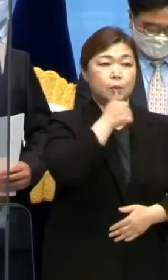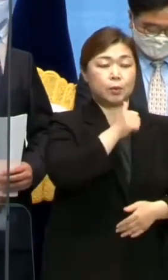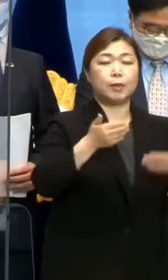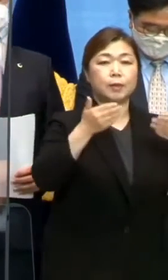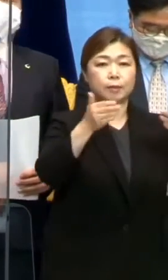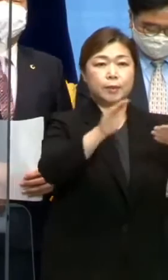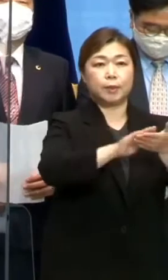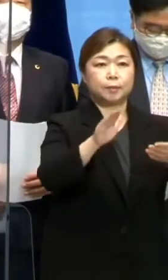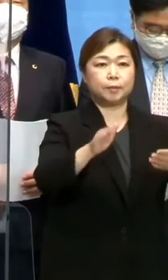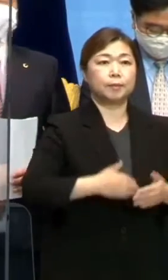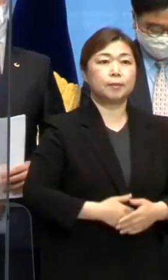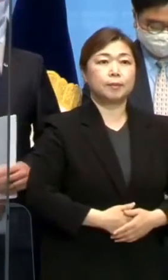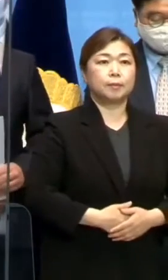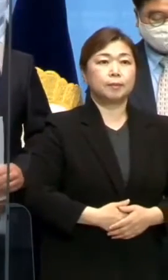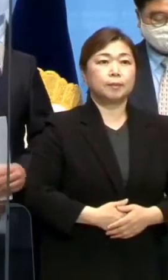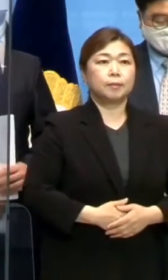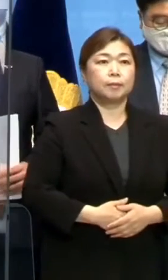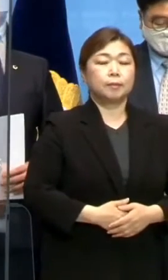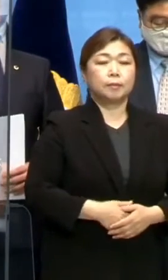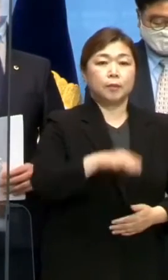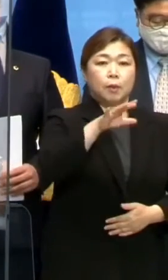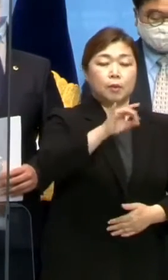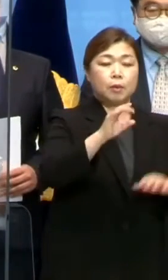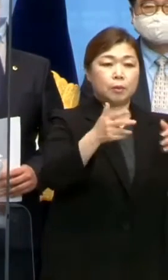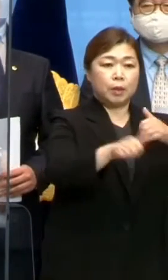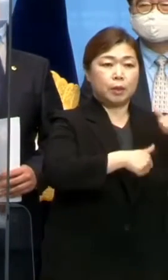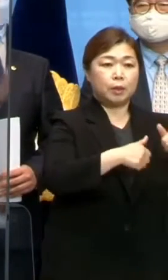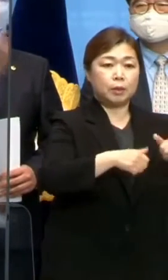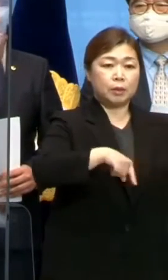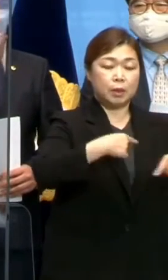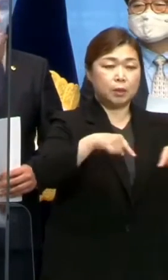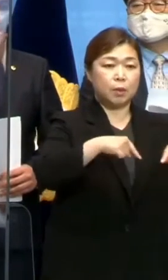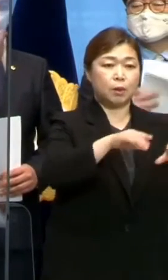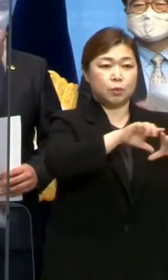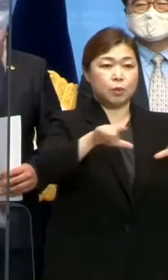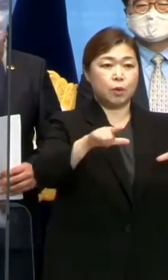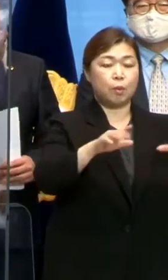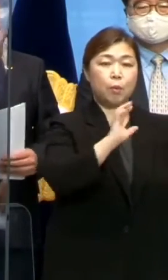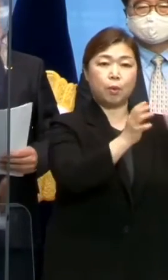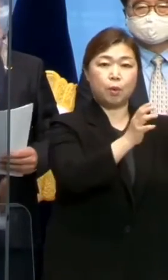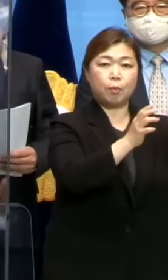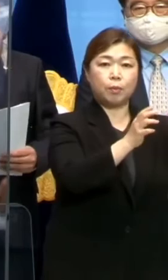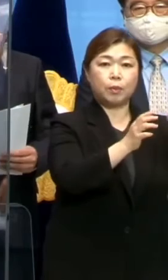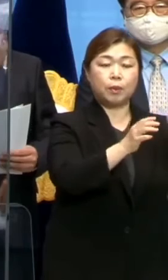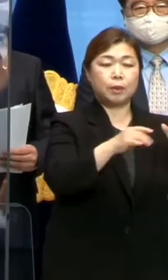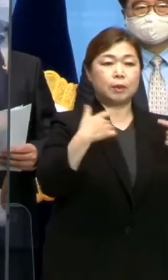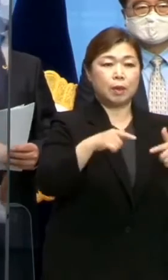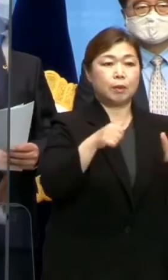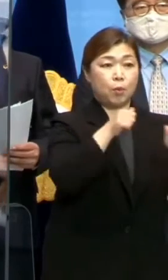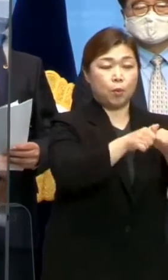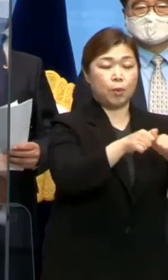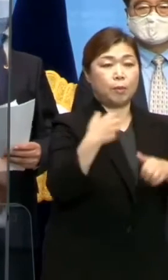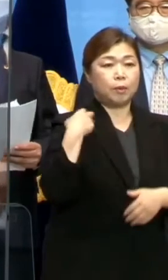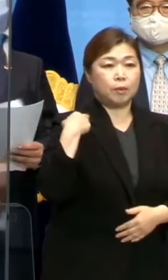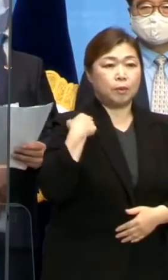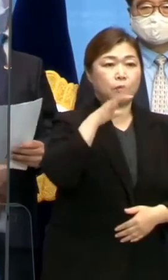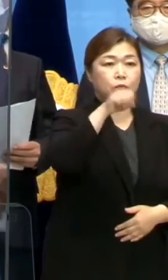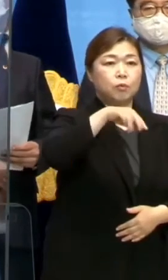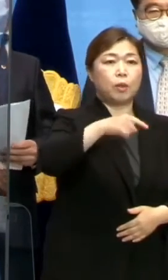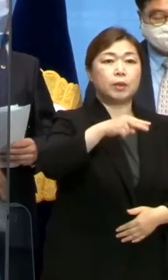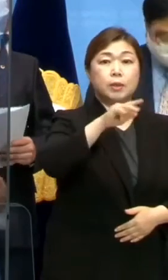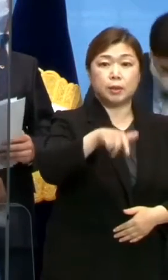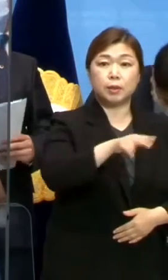해드리도록 하겠습니다 먼저 국회 자치와 균형 포럼 아 상임고문을 맡고 계시는 우원식